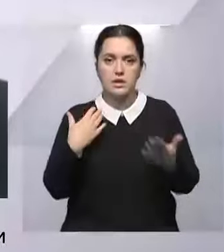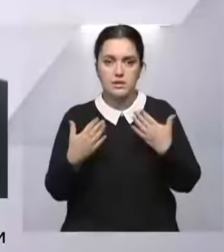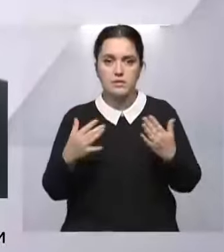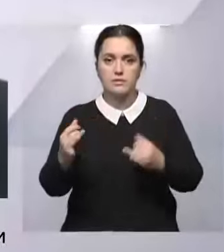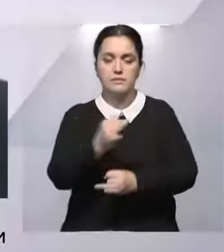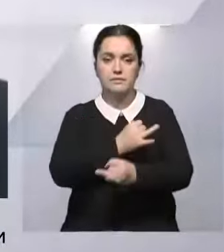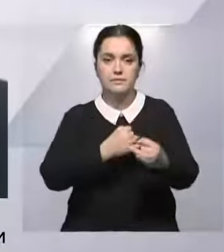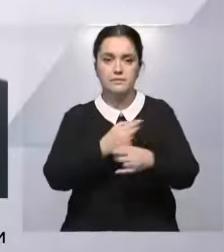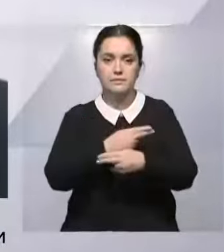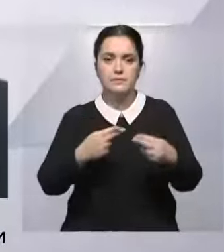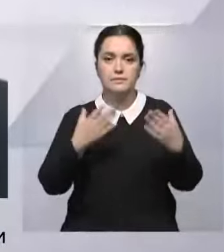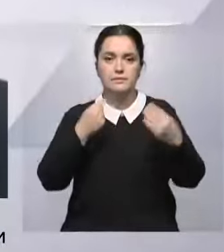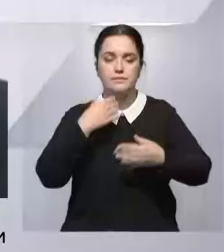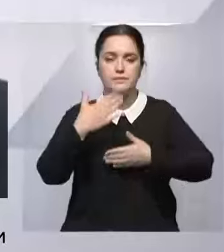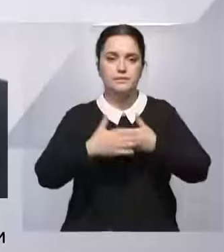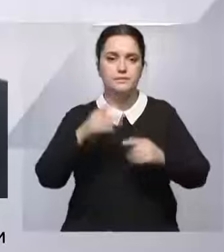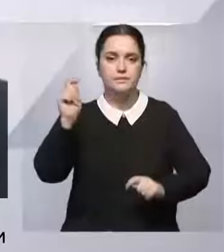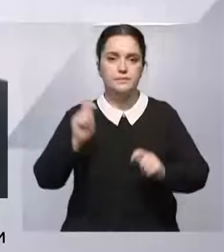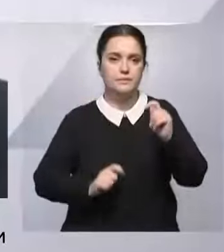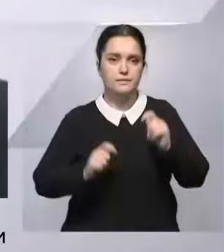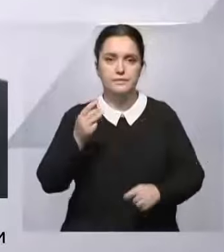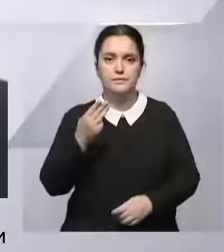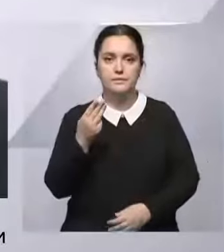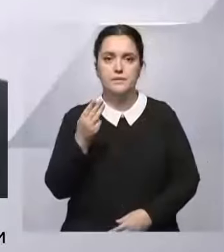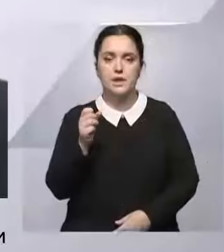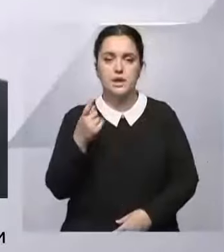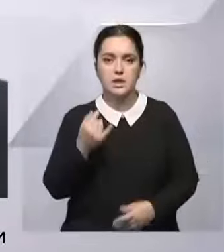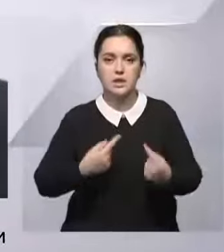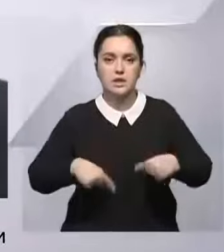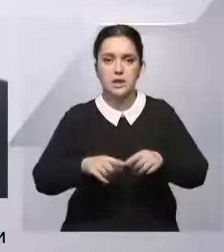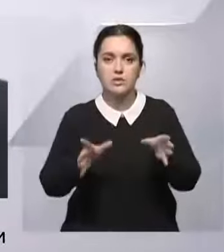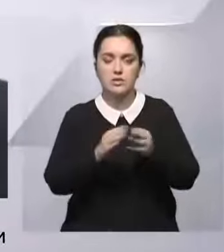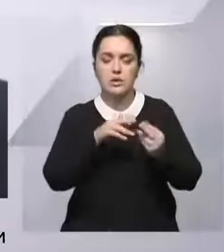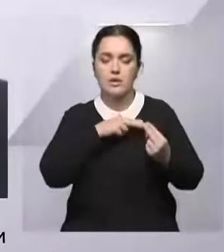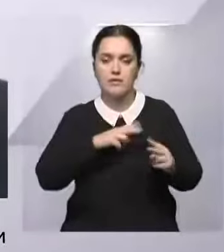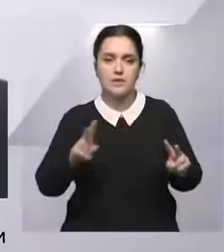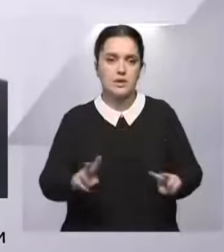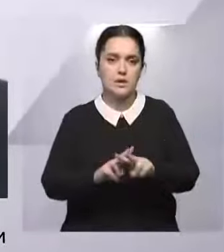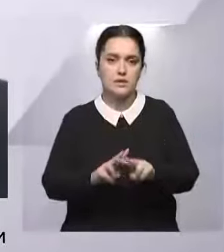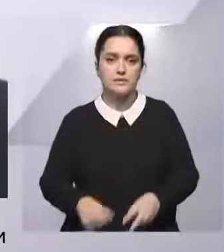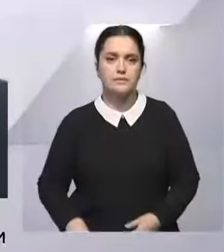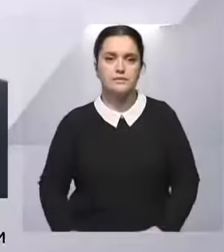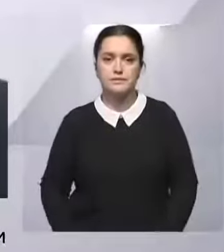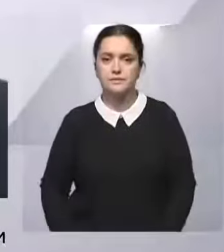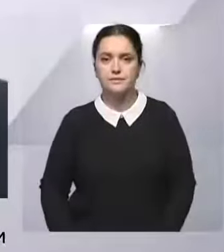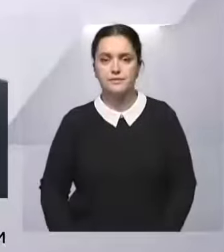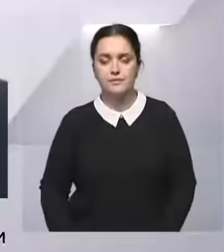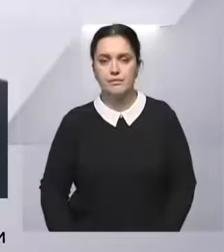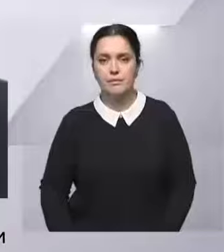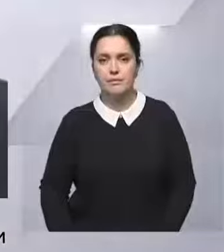казахско-российских отношений. Обсудили и повестку дня предстоящего саммита Шанхайской организации сотрудничества в Астане.